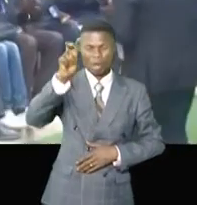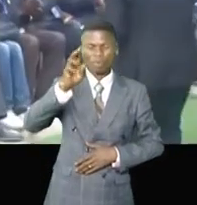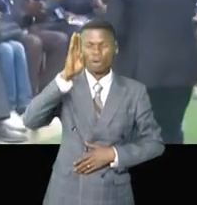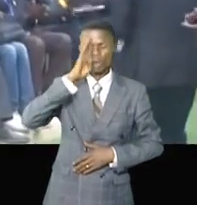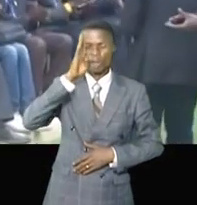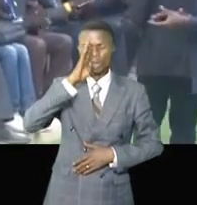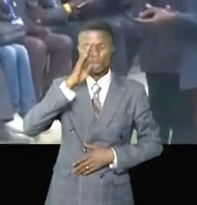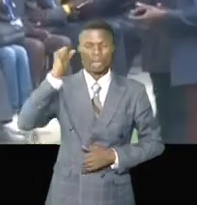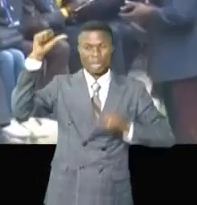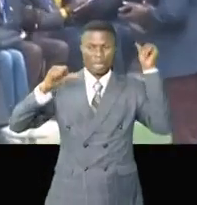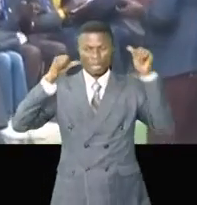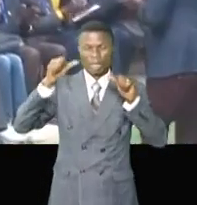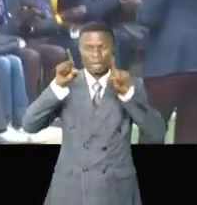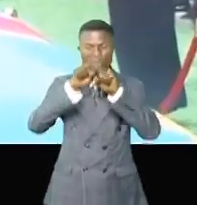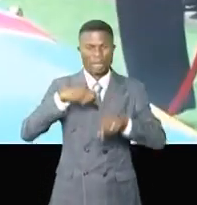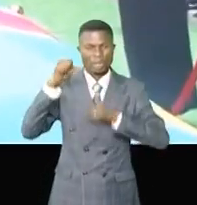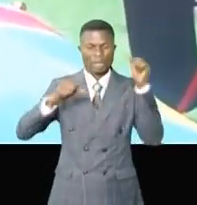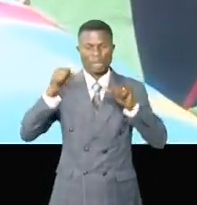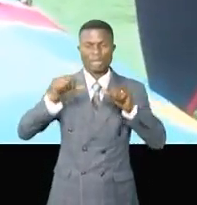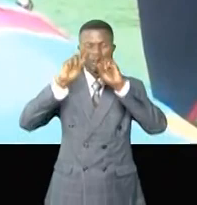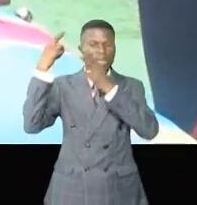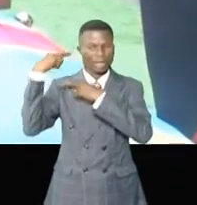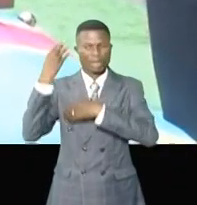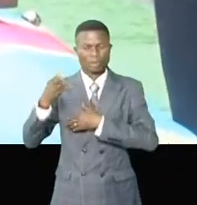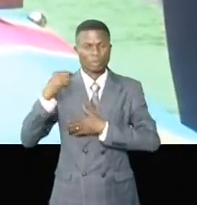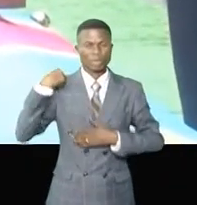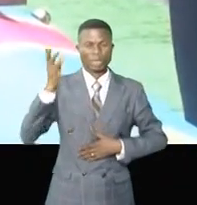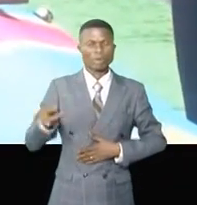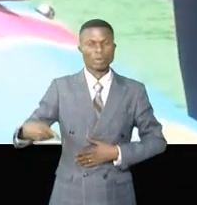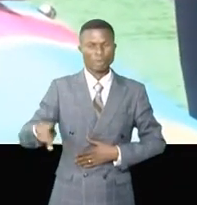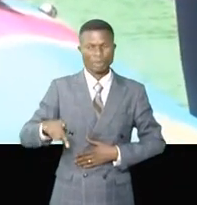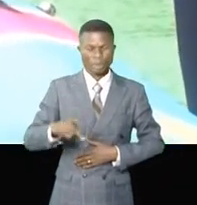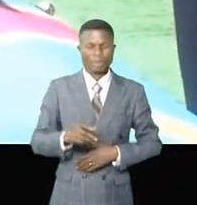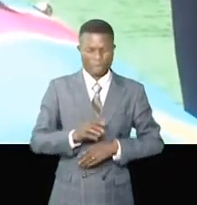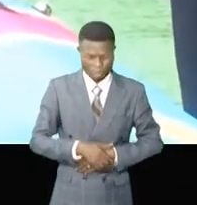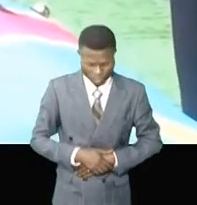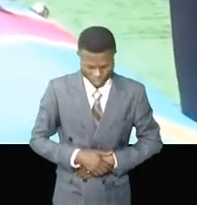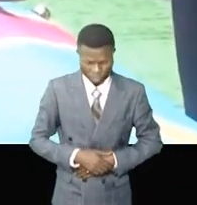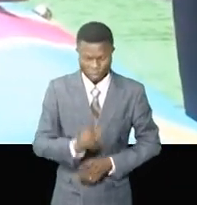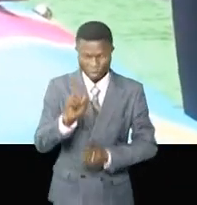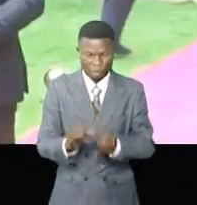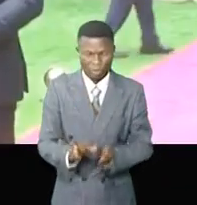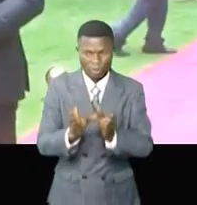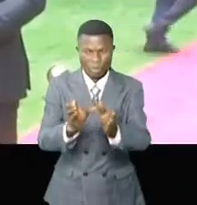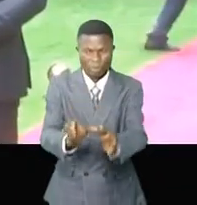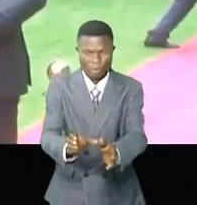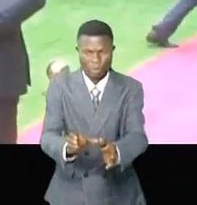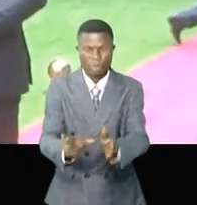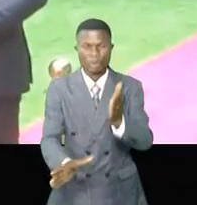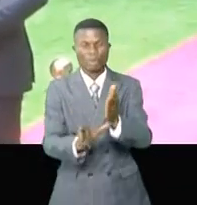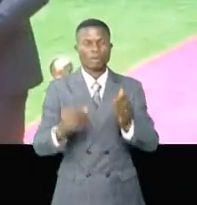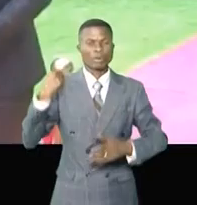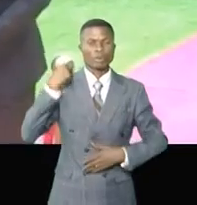en tournée théâtrale et à faire le théâtre radiophonique. Le gouverneur de province s'est incliné devant la dépouille mortelle, suivi de son